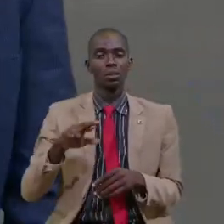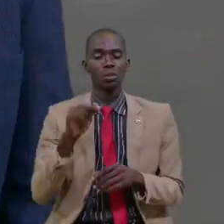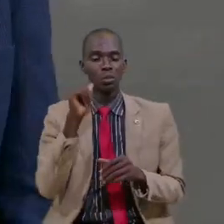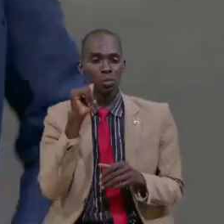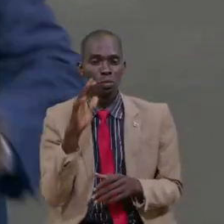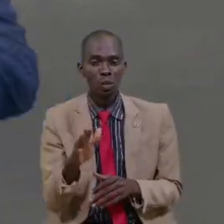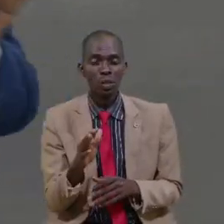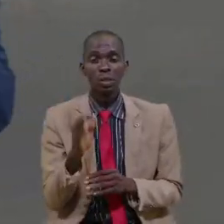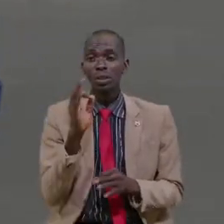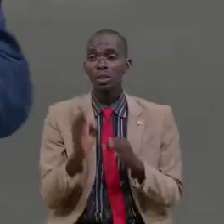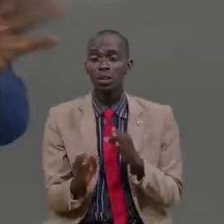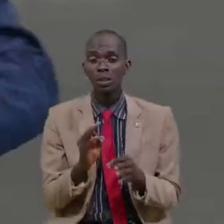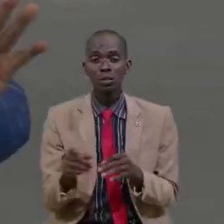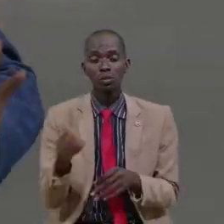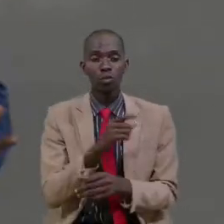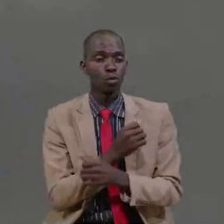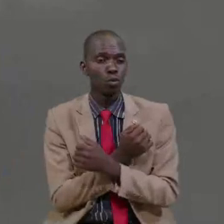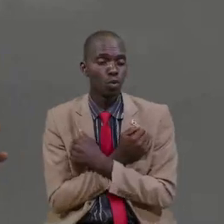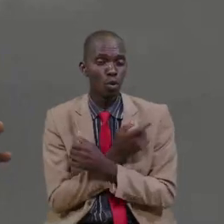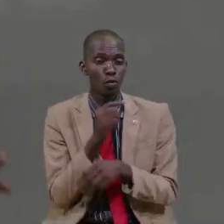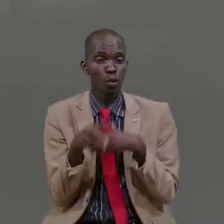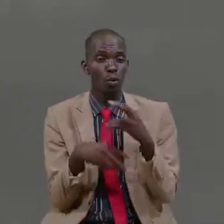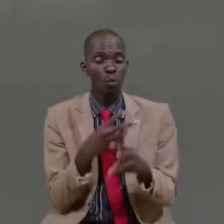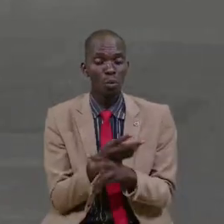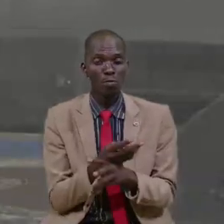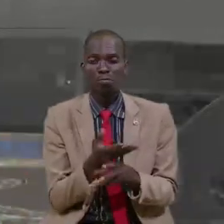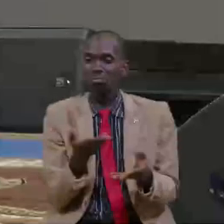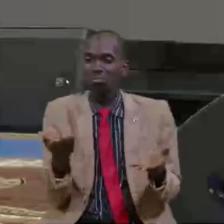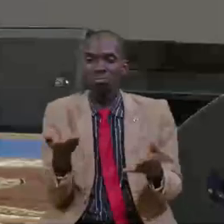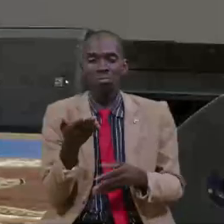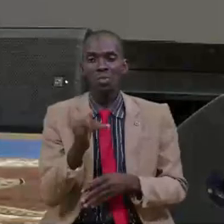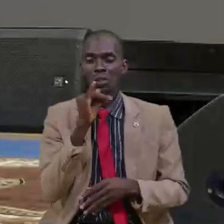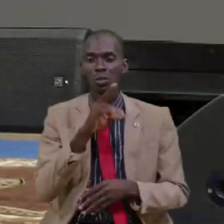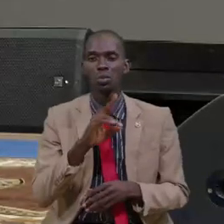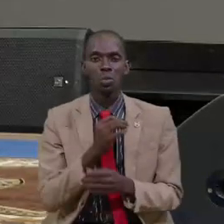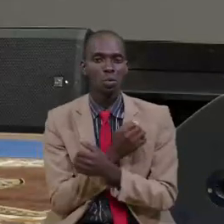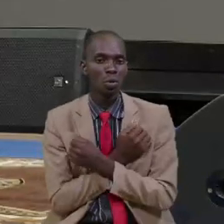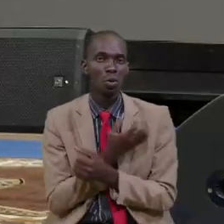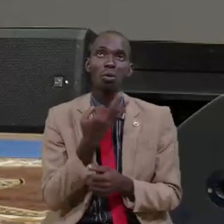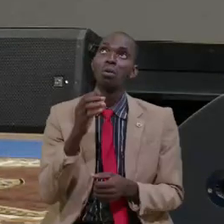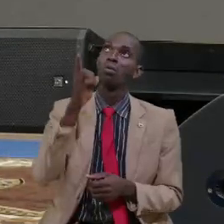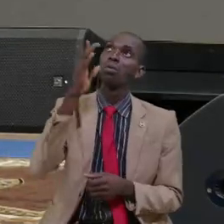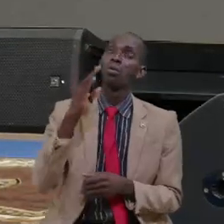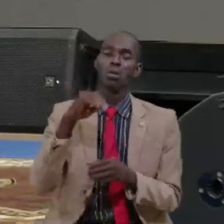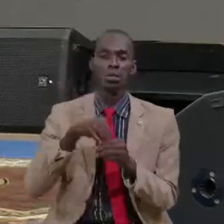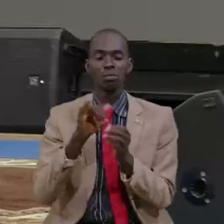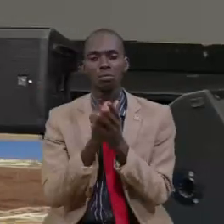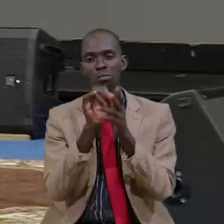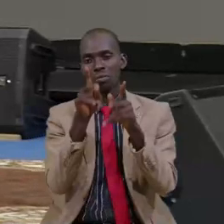femme religieuse aime le monde, il n'y a pas l'amour de Dieu en lui.